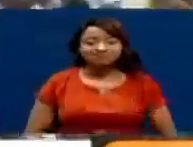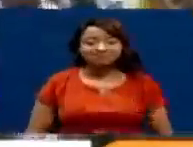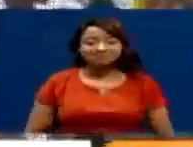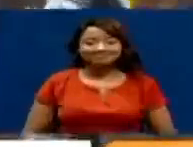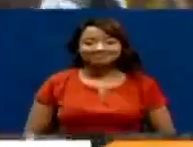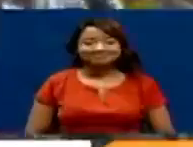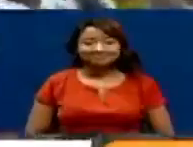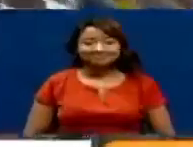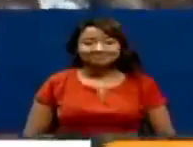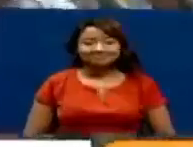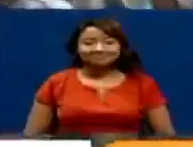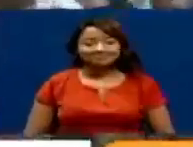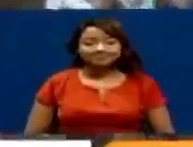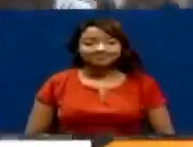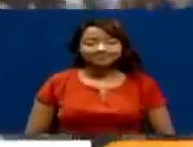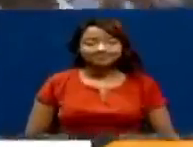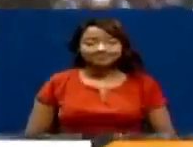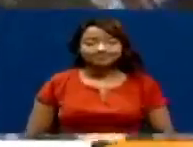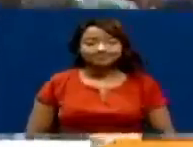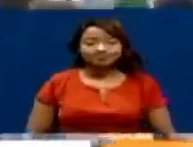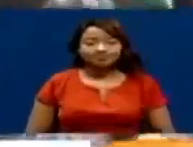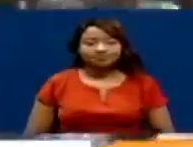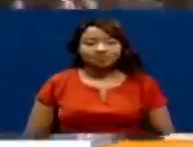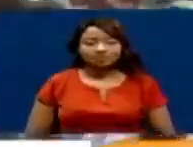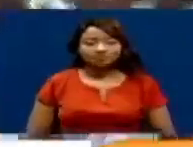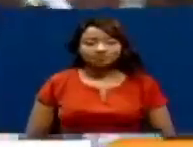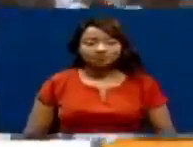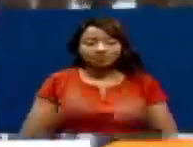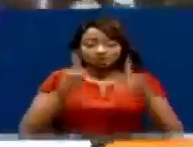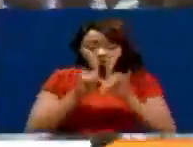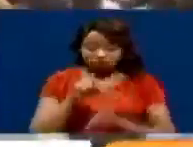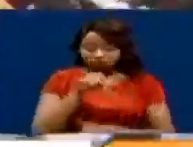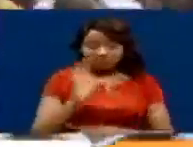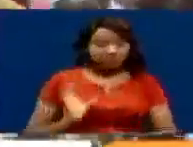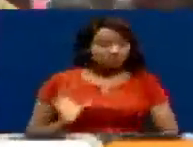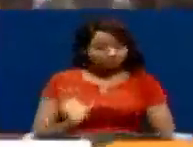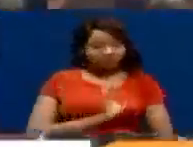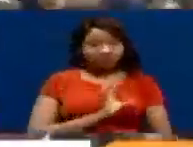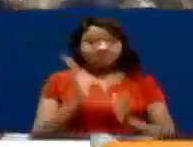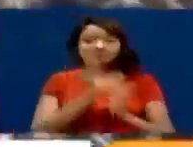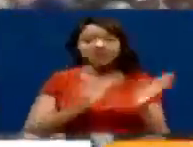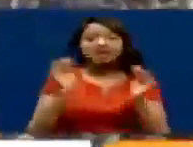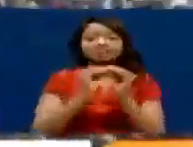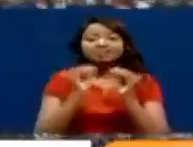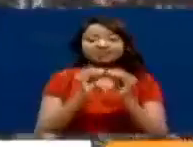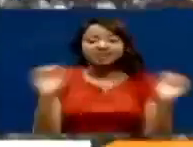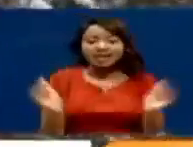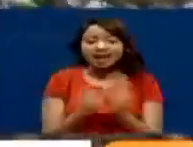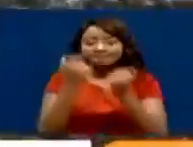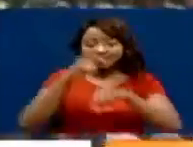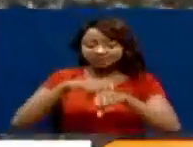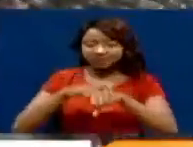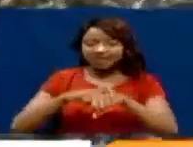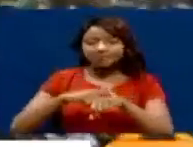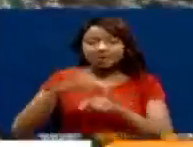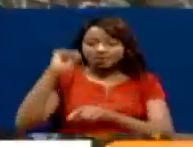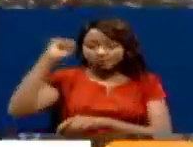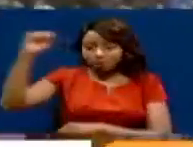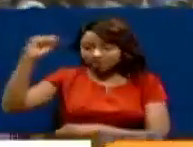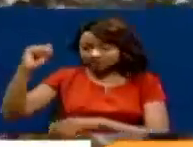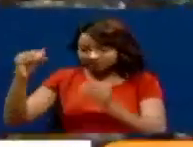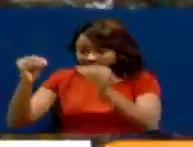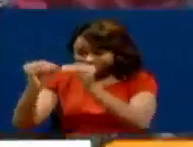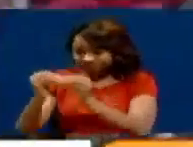Mkutano wa kamati tekelezi ya BBI unajiri wakati ambapo mikutano ya kisiasa kuhusu ripoti ya BBI